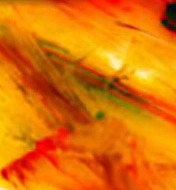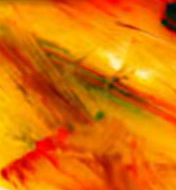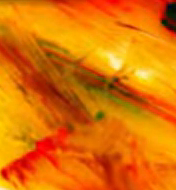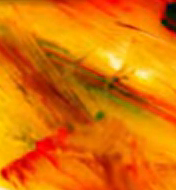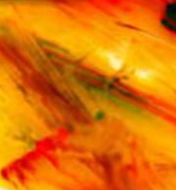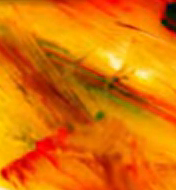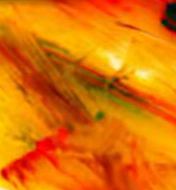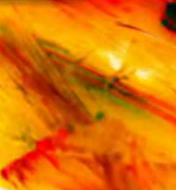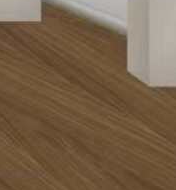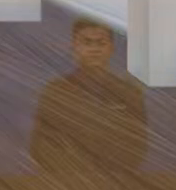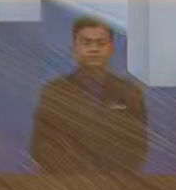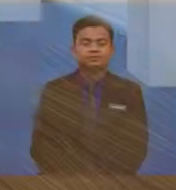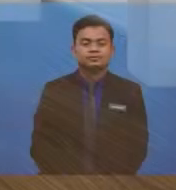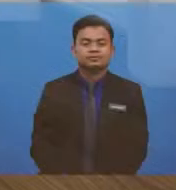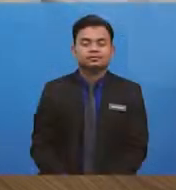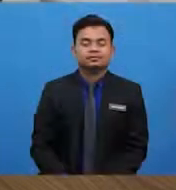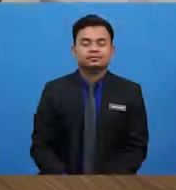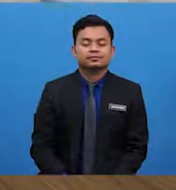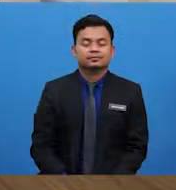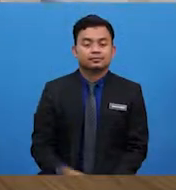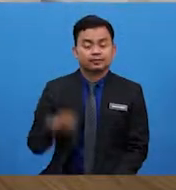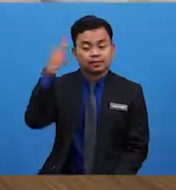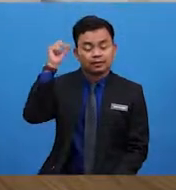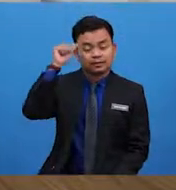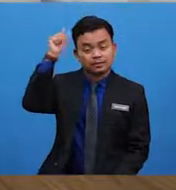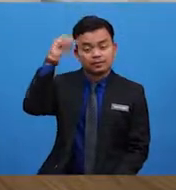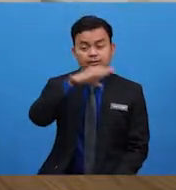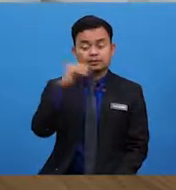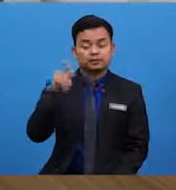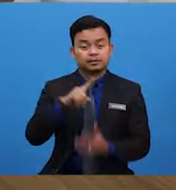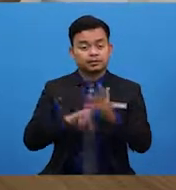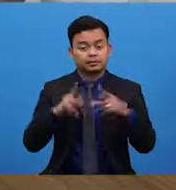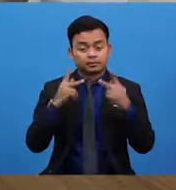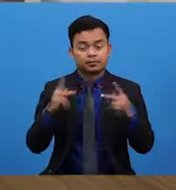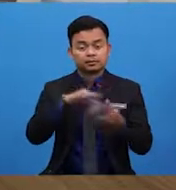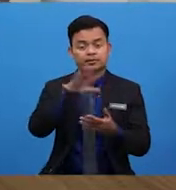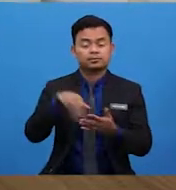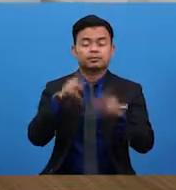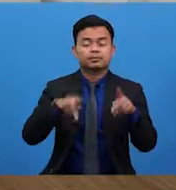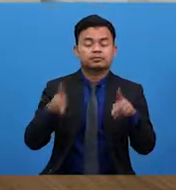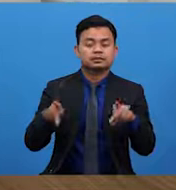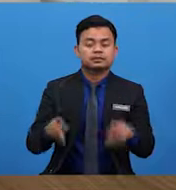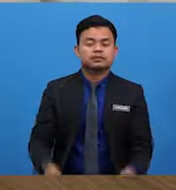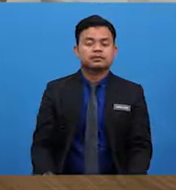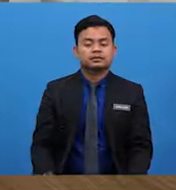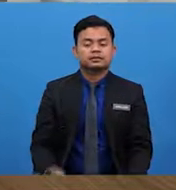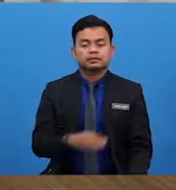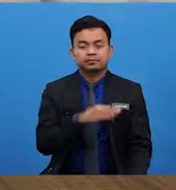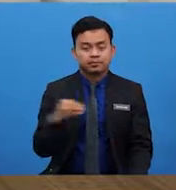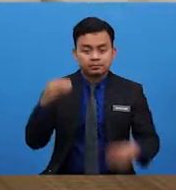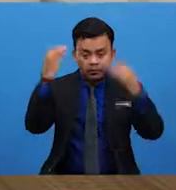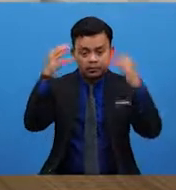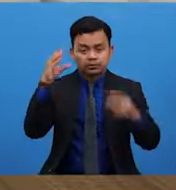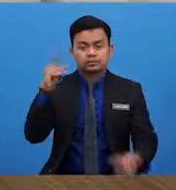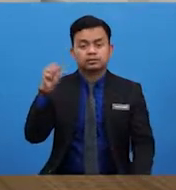Hai meskipun Hai assalaikum dapat kabar semua pelajar-pelajar di luar sana bersama sekali dengan Cikgu daun pada